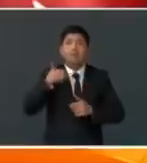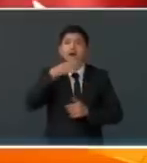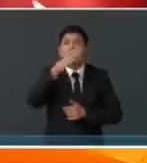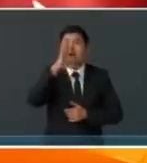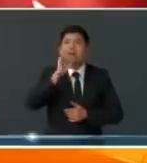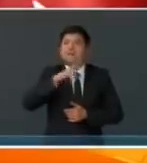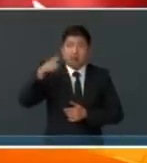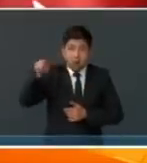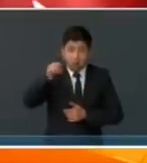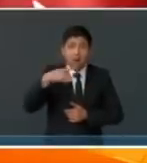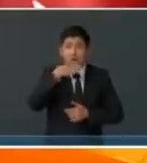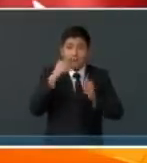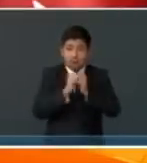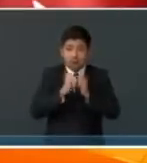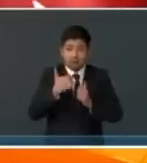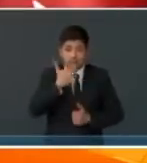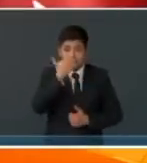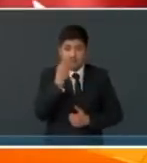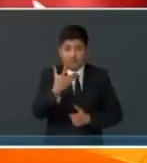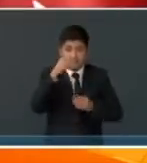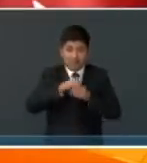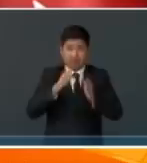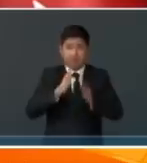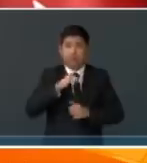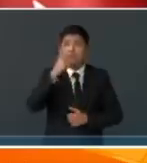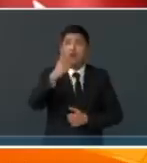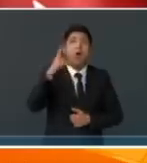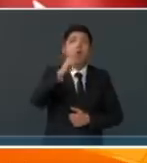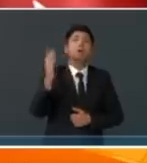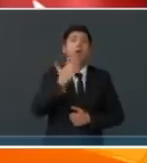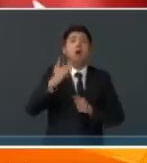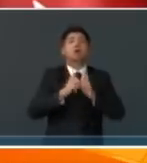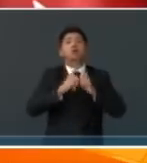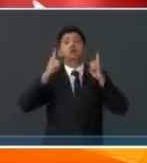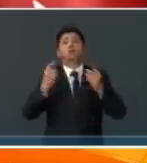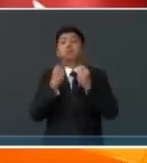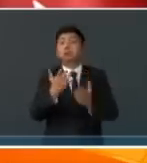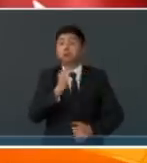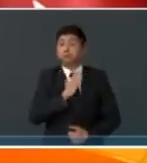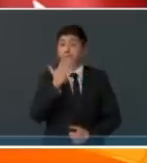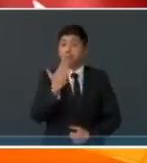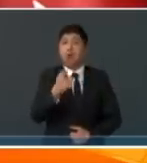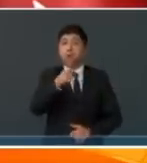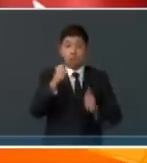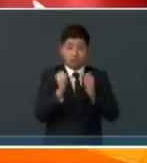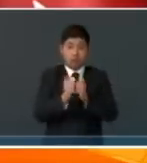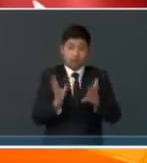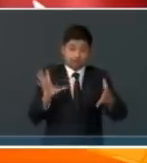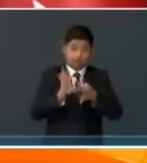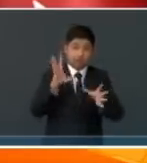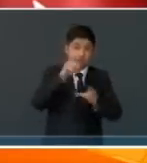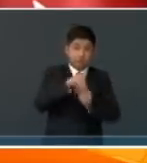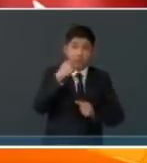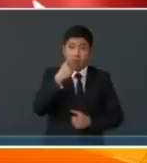yararlananların bu imkândan faydalanma süresini Bir ay daha uzatıyoruz ve bununla bağlantılı